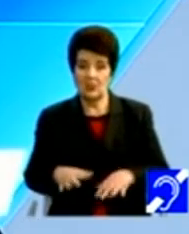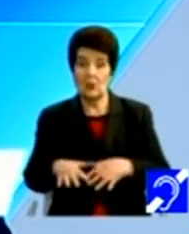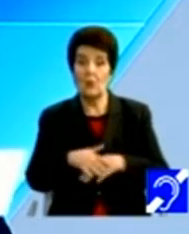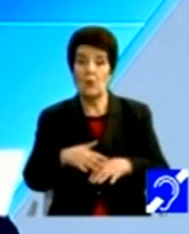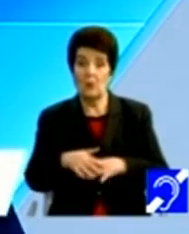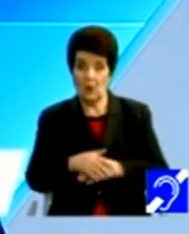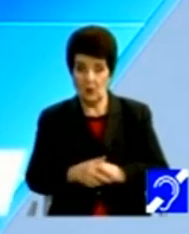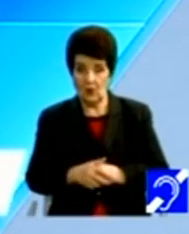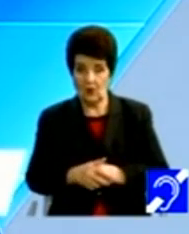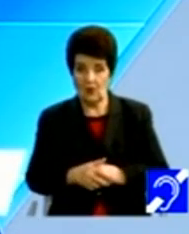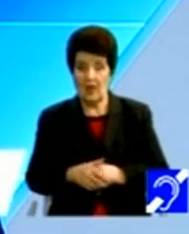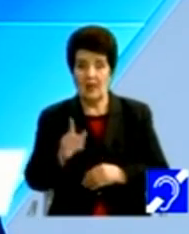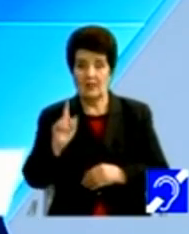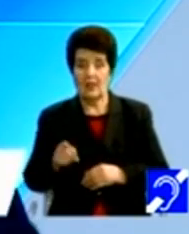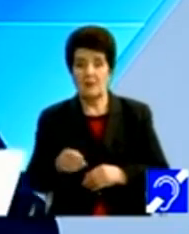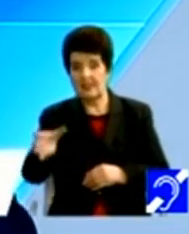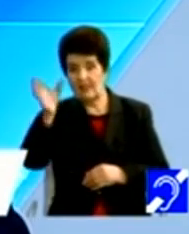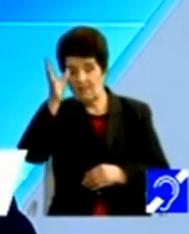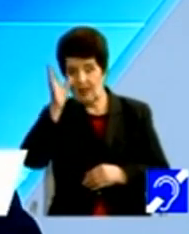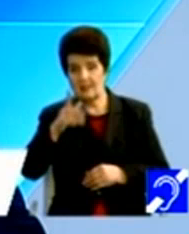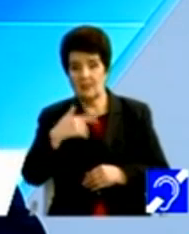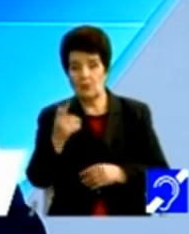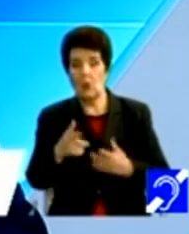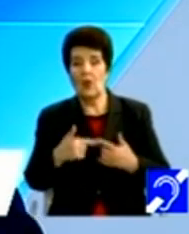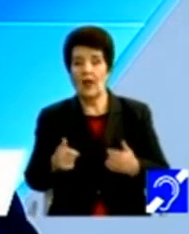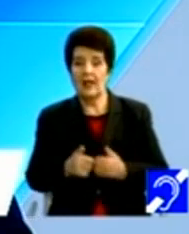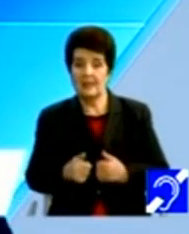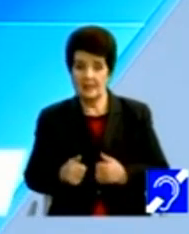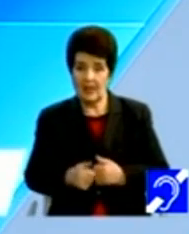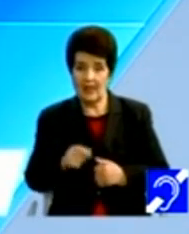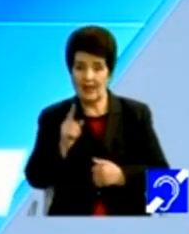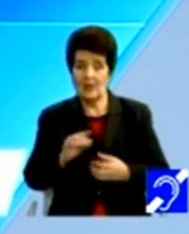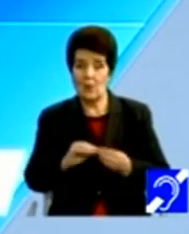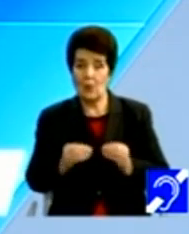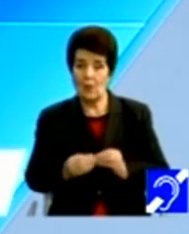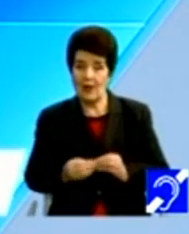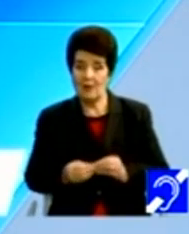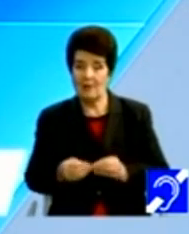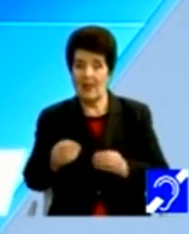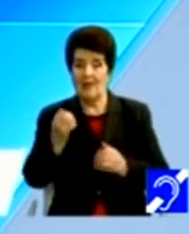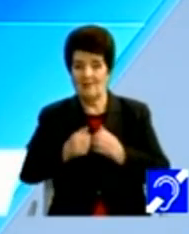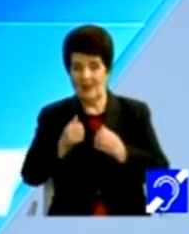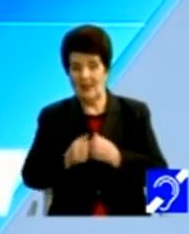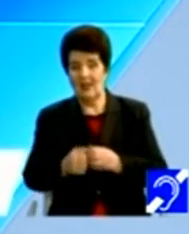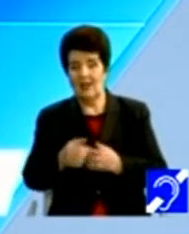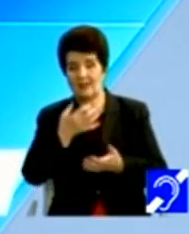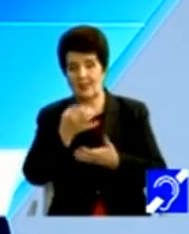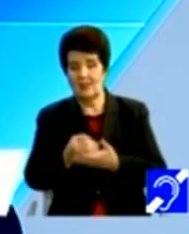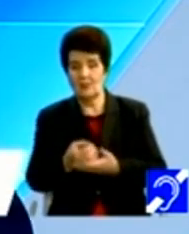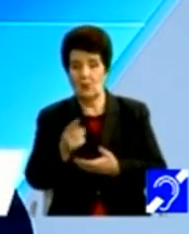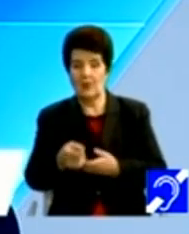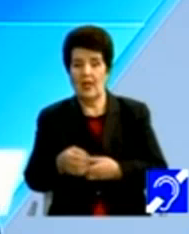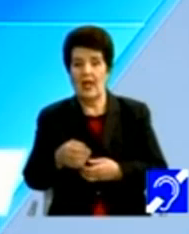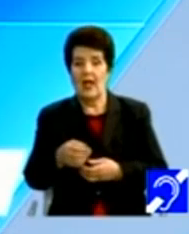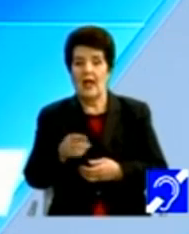poporul. Ăsta lucru trebuie să-l spună să avanțe. Eu aș organiza referendum în problemele stringente ce țin de această țară, la nivel